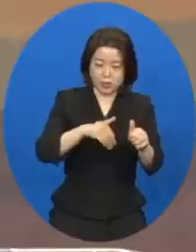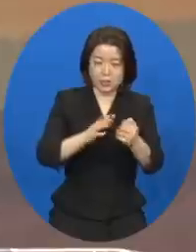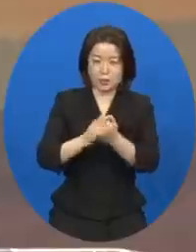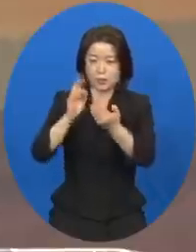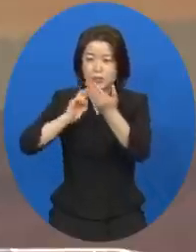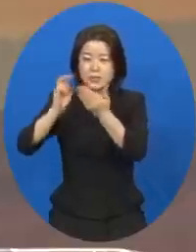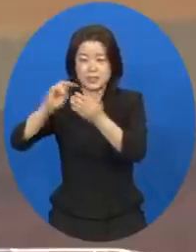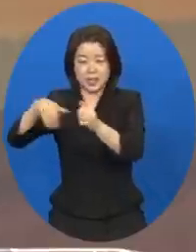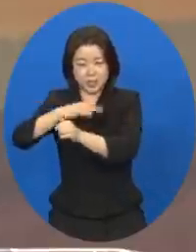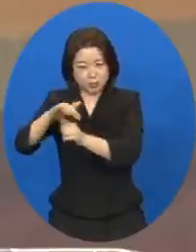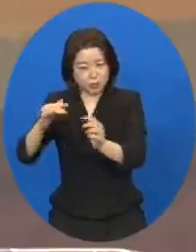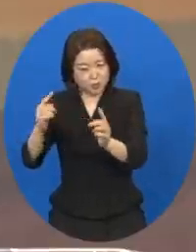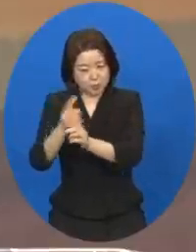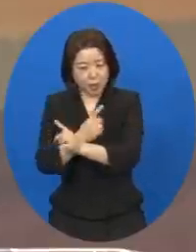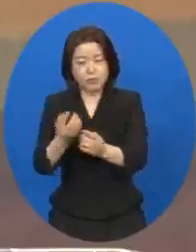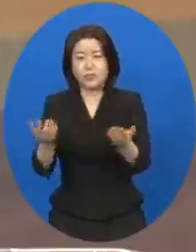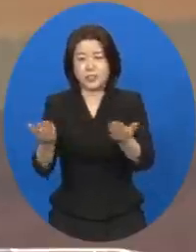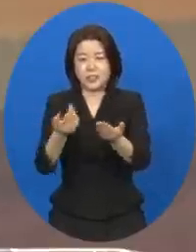바꾸는 거.